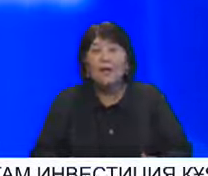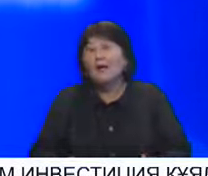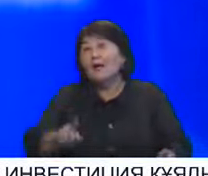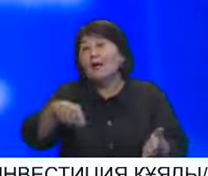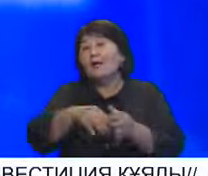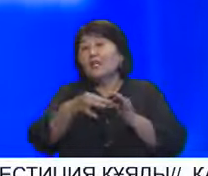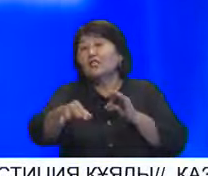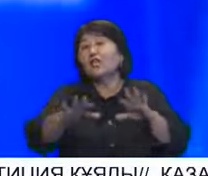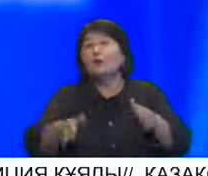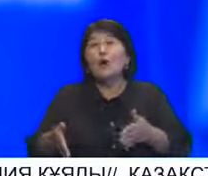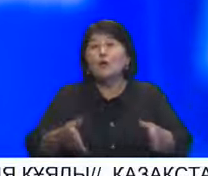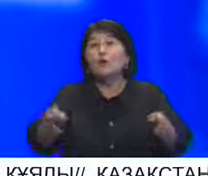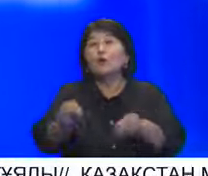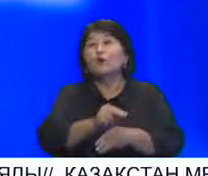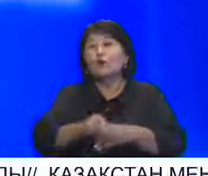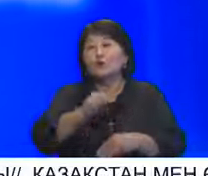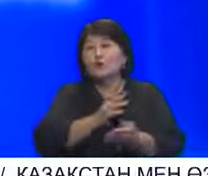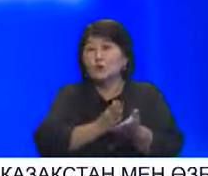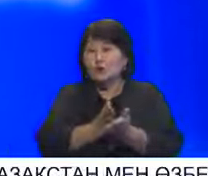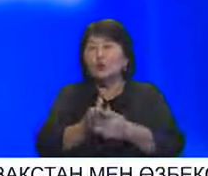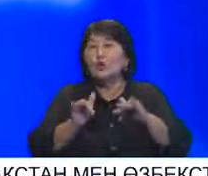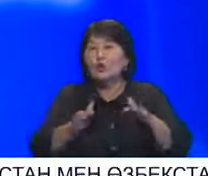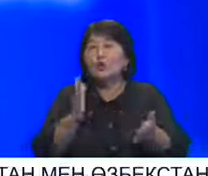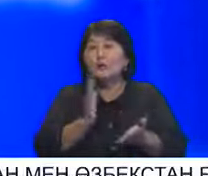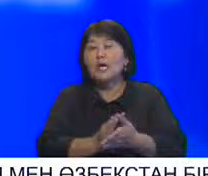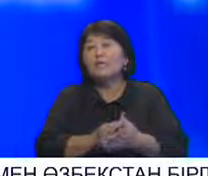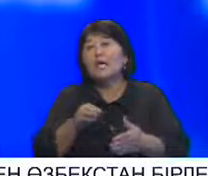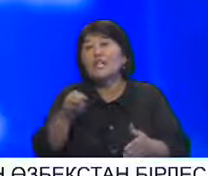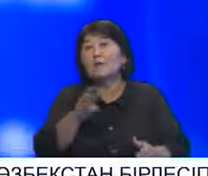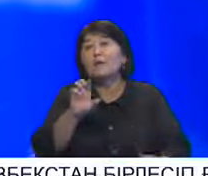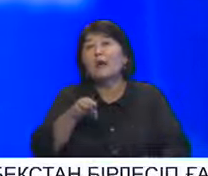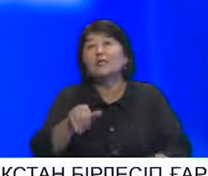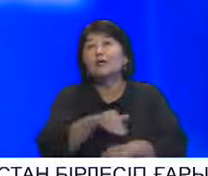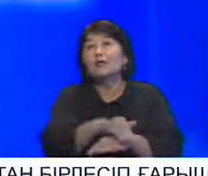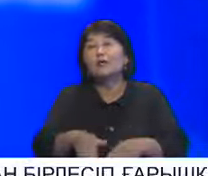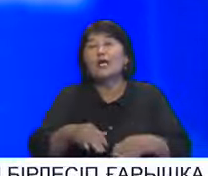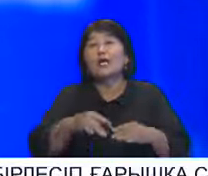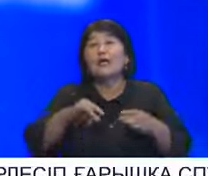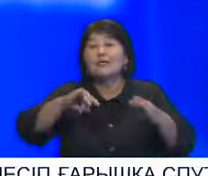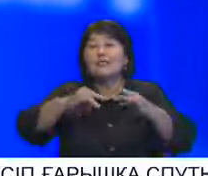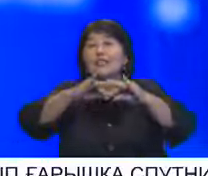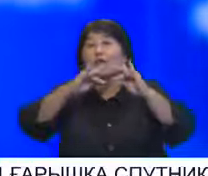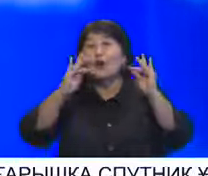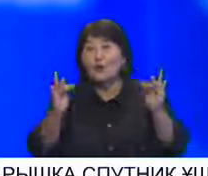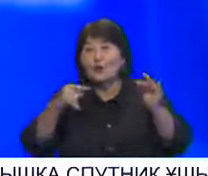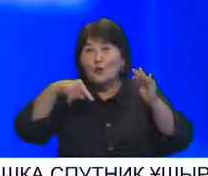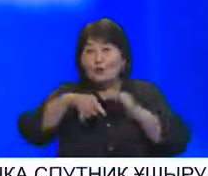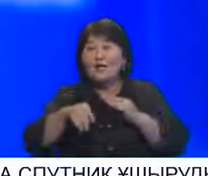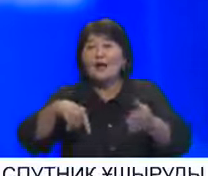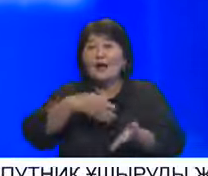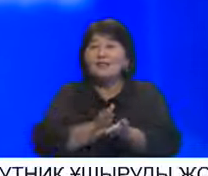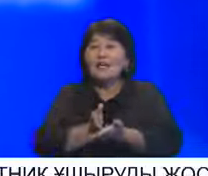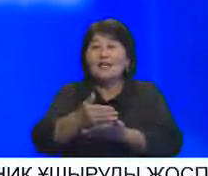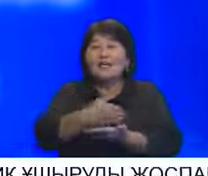Шахардың шет аумағында жол жөндеу жұмыстары жүйелі түрде жүргізіліп жатыр. Жаппасбай батыр көшесіне тесік көпір аумағынан бастап қаланың шыға берісіне дейінгі